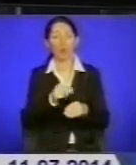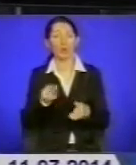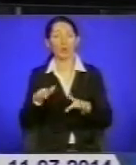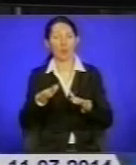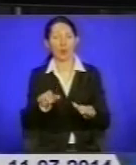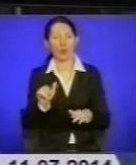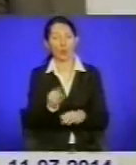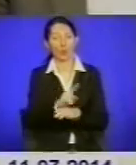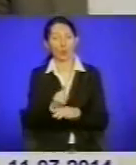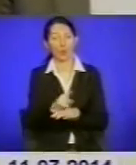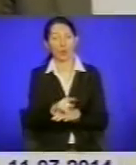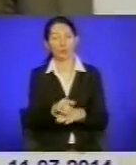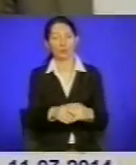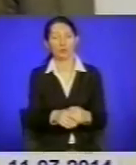сюжеті.